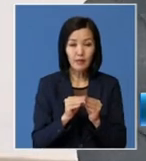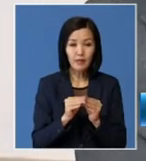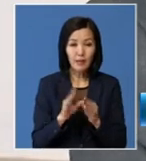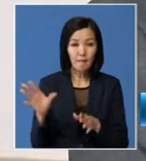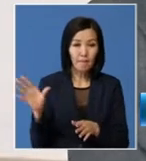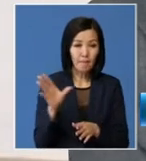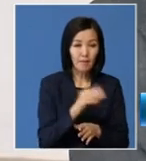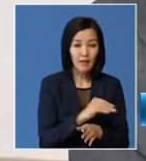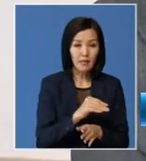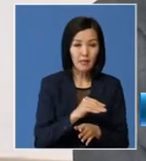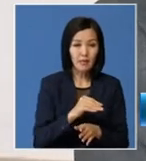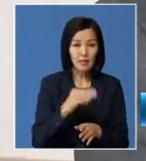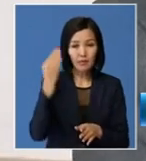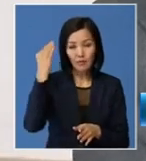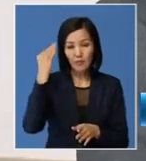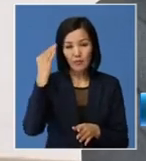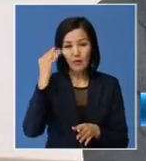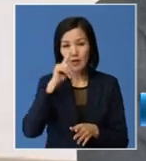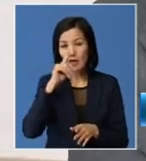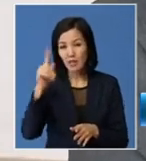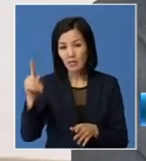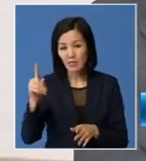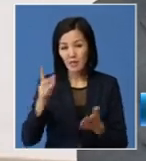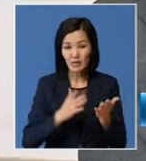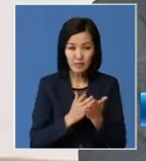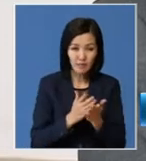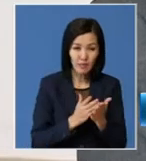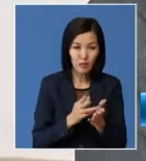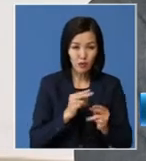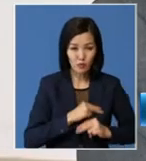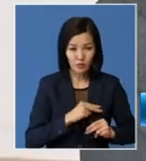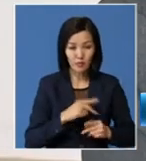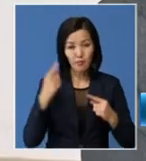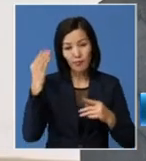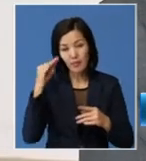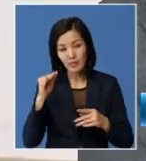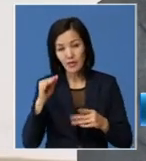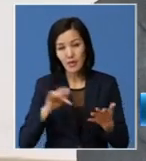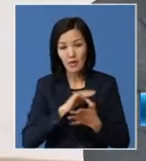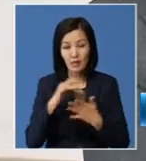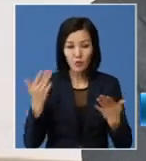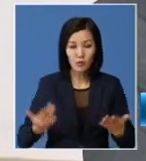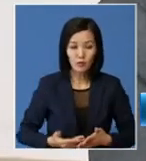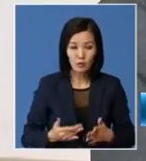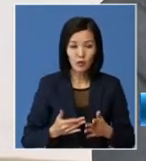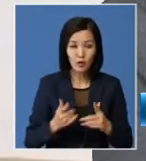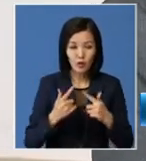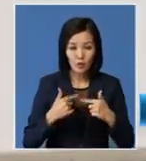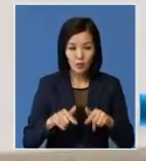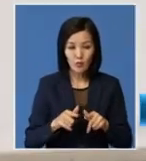жан жақтағы сырттағы азаматтар, ауылдың басқа жақты қызметті жүрген азаматтар бастары қосылып жасап атырген